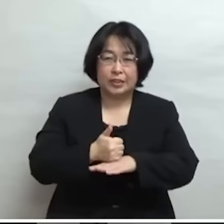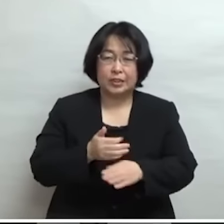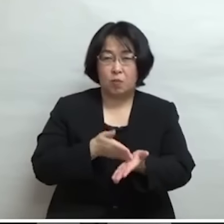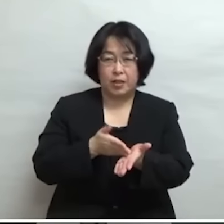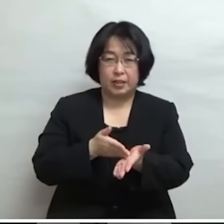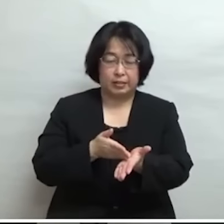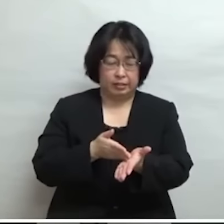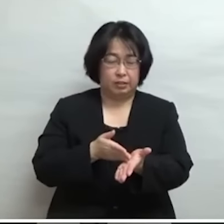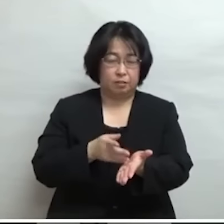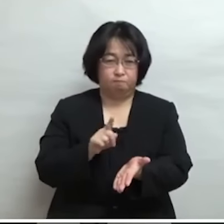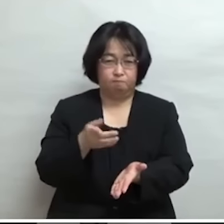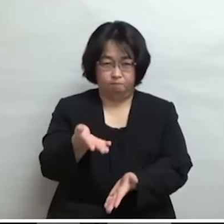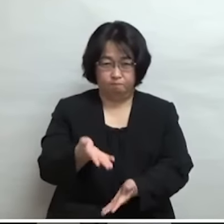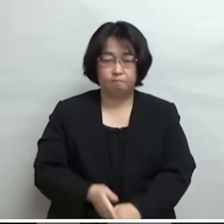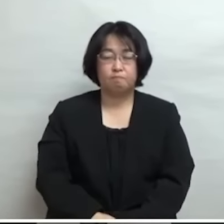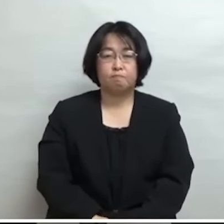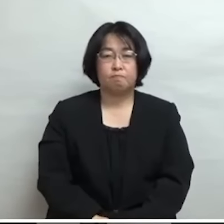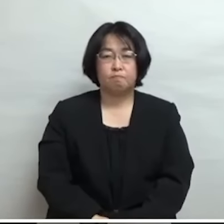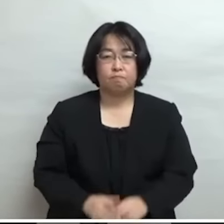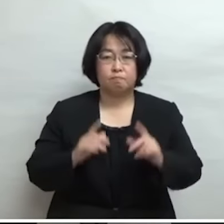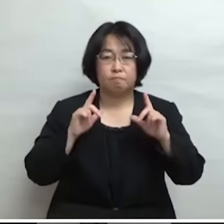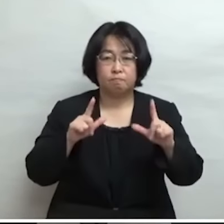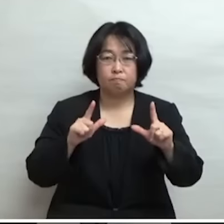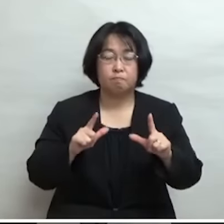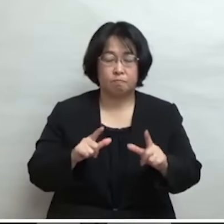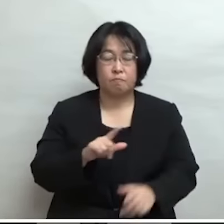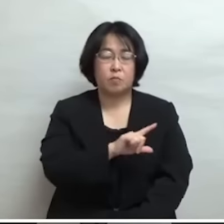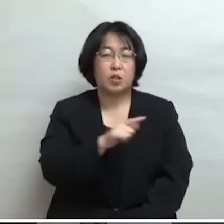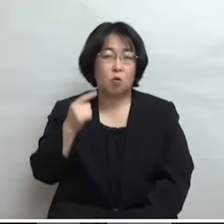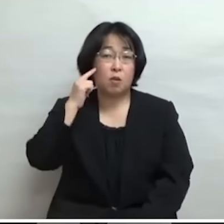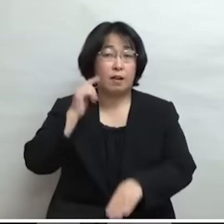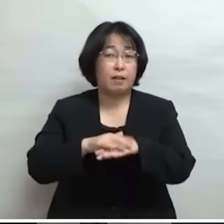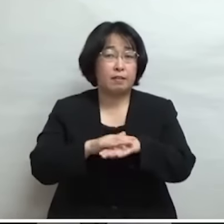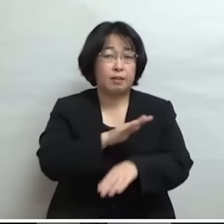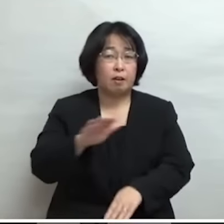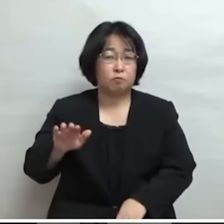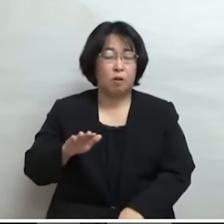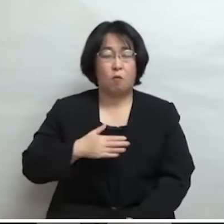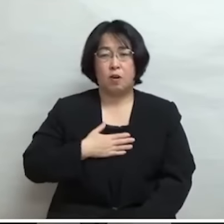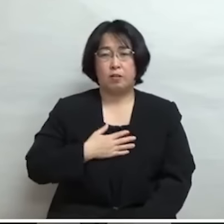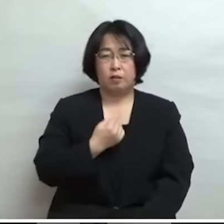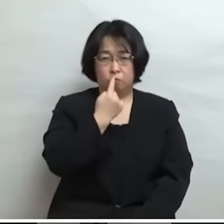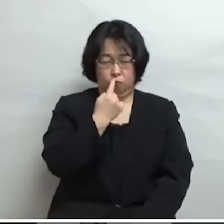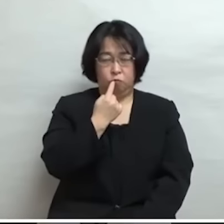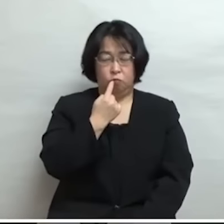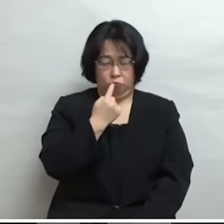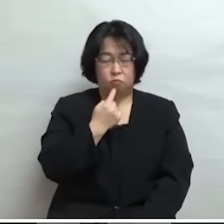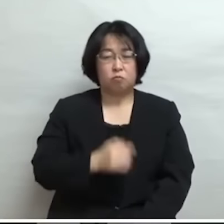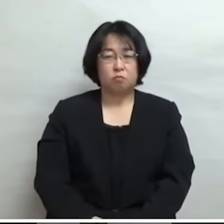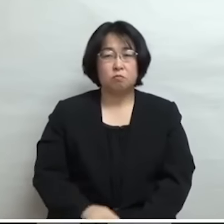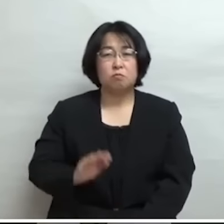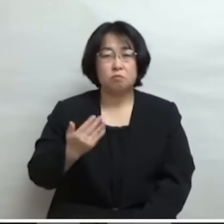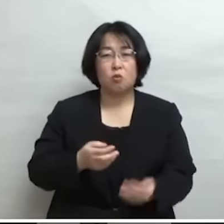です。 いろんなお考えがあることは分かってるんですけども、やはりこの法治国家の日本